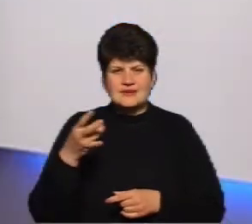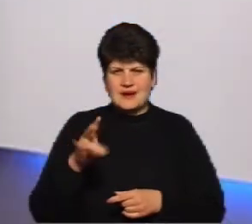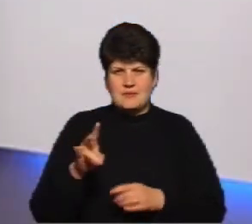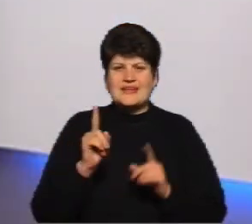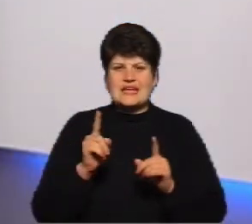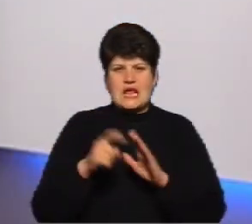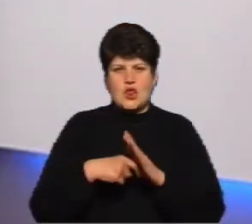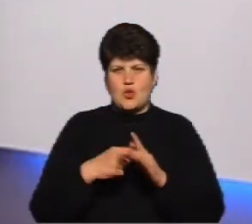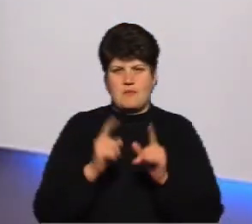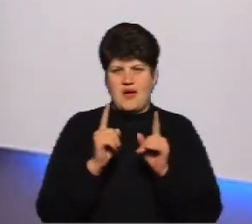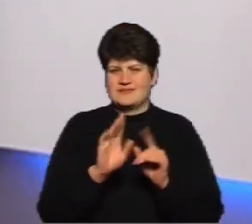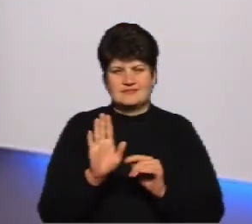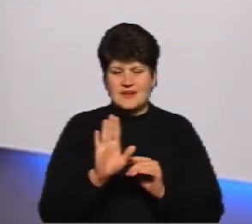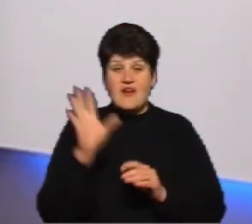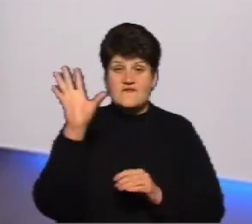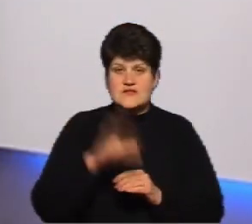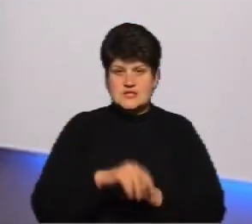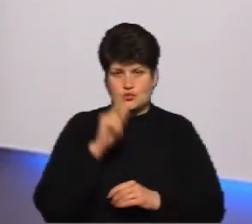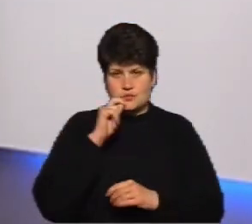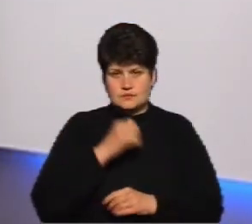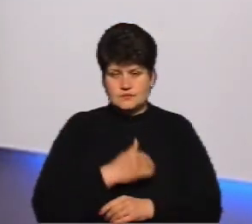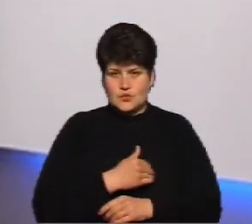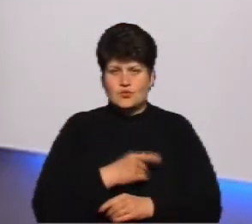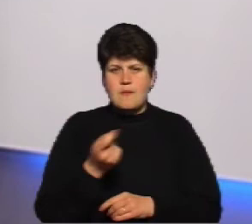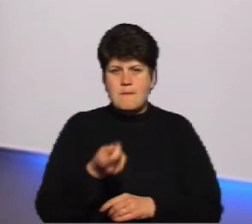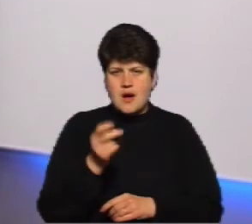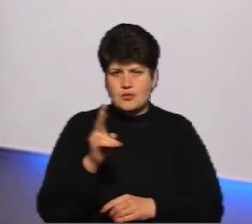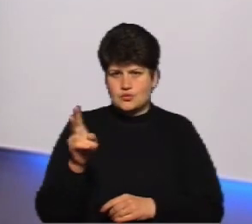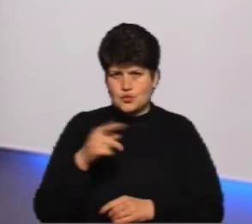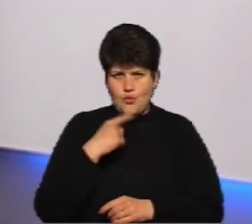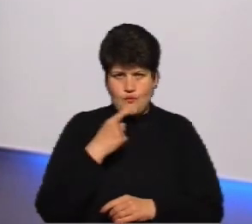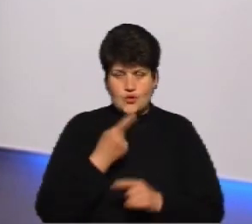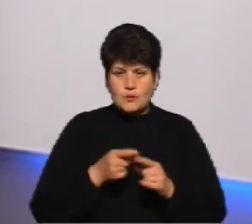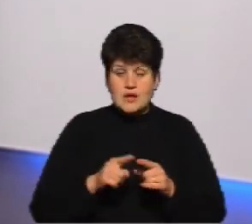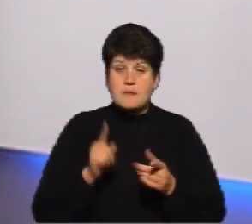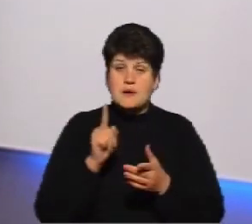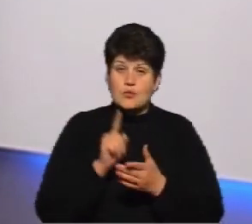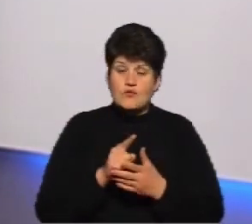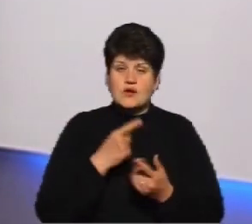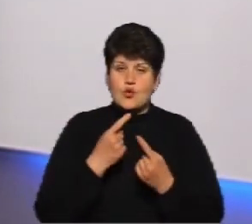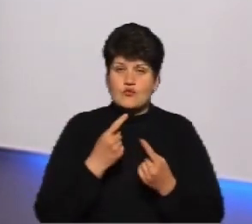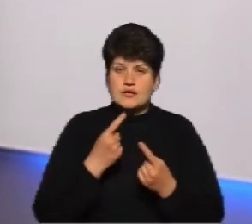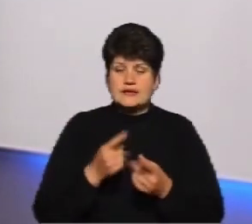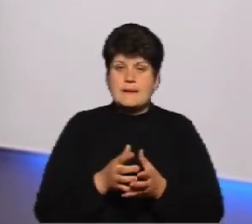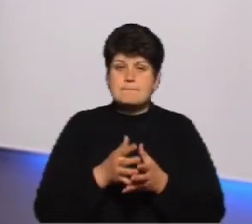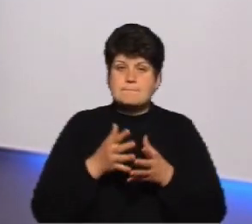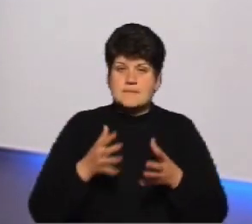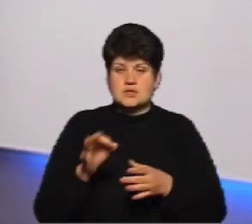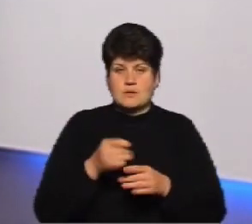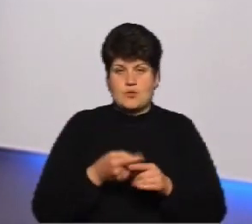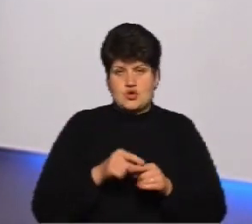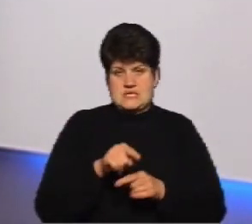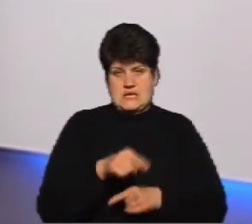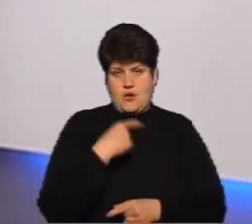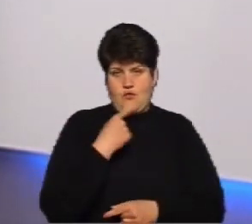тут, на превеликий жаль, дуже мало про це говориться, а ми повинні говорити і набагато більше про це говорити.